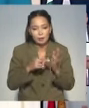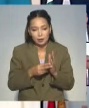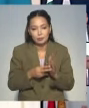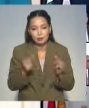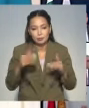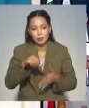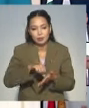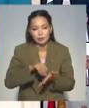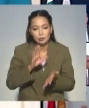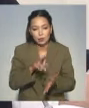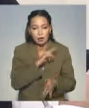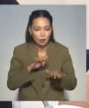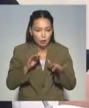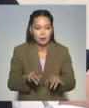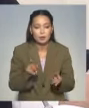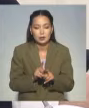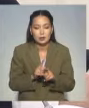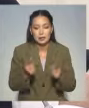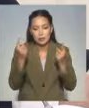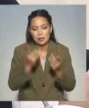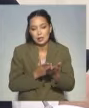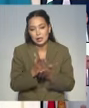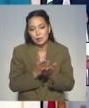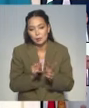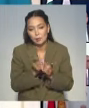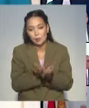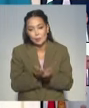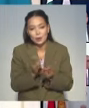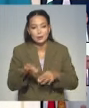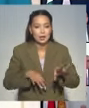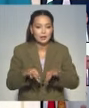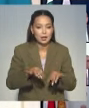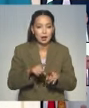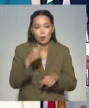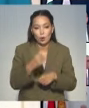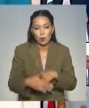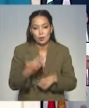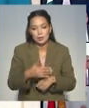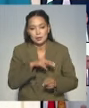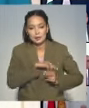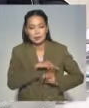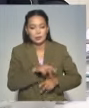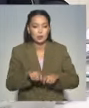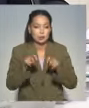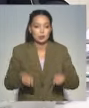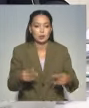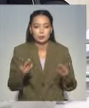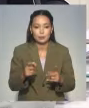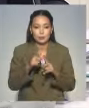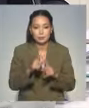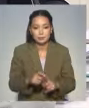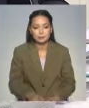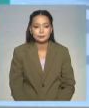қалыптастырамыз. Іс жүзінде шара ретінде ірі стратегиялық порттар мен логистикалық орталықтардың серіктестік желісін құруды ұсынамыз.